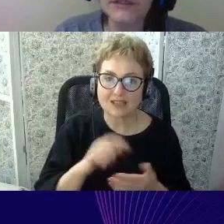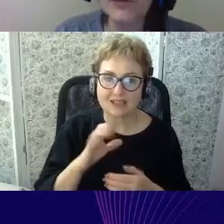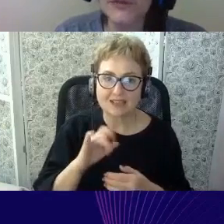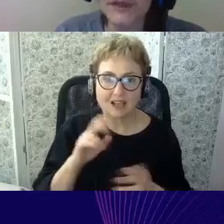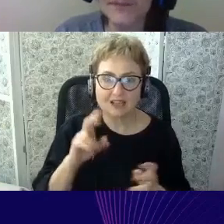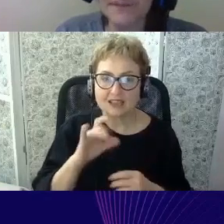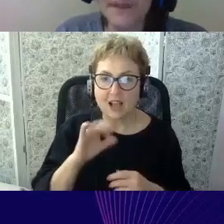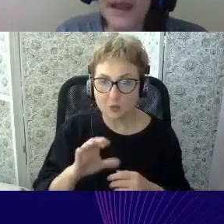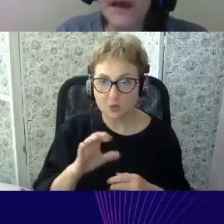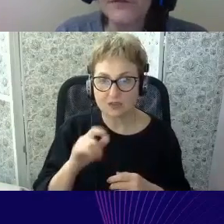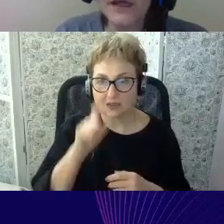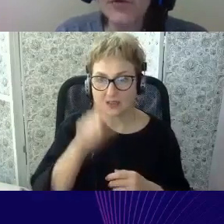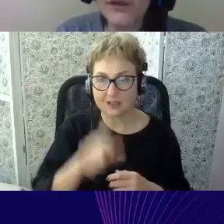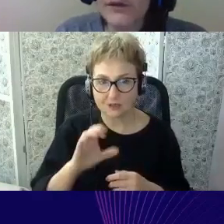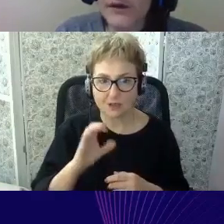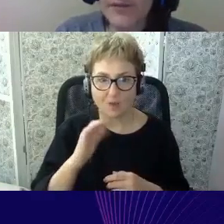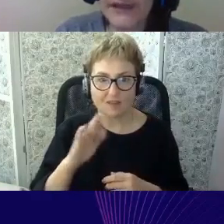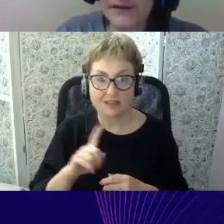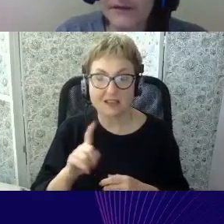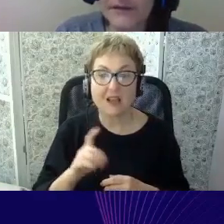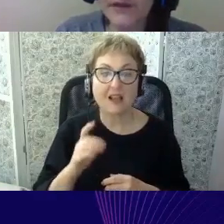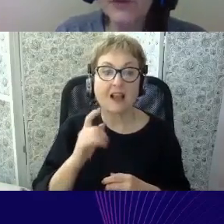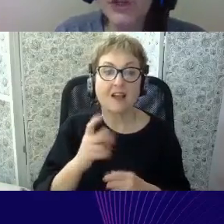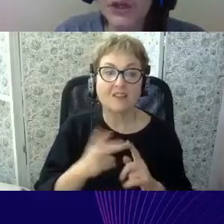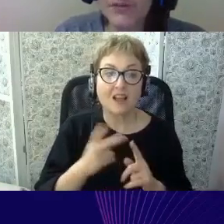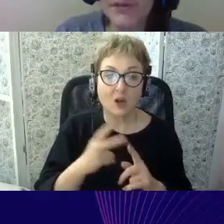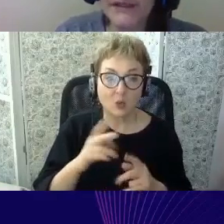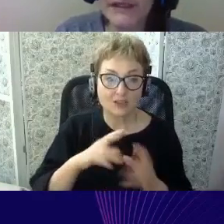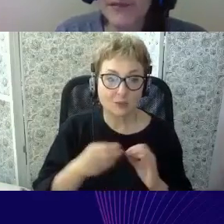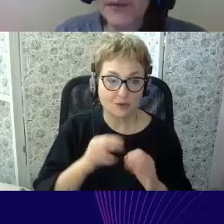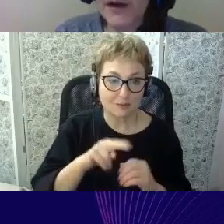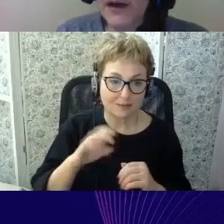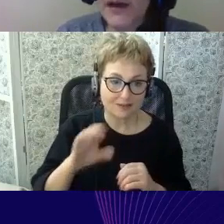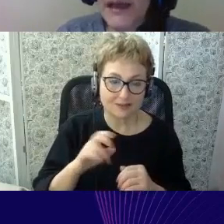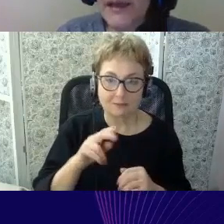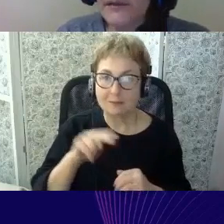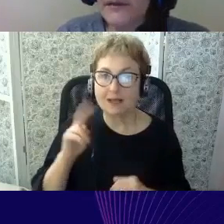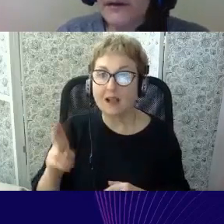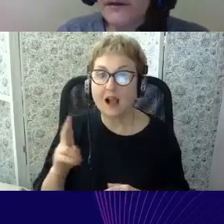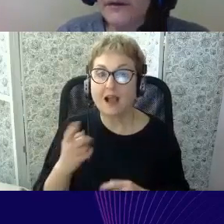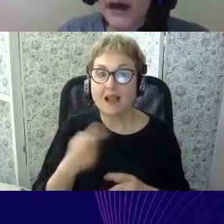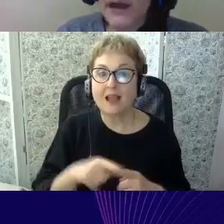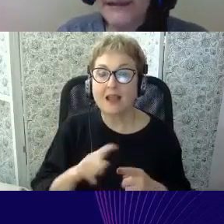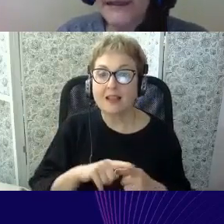статус лица с ОВЗ. Второй компонент – заключение ППС или ППК –